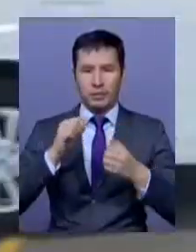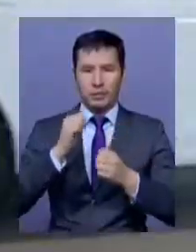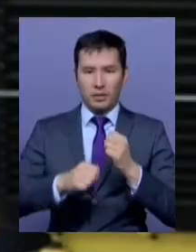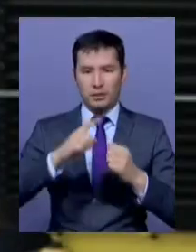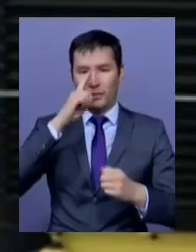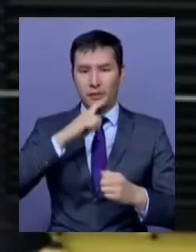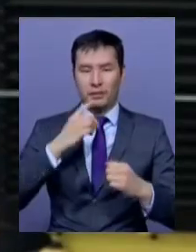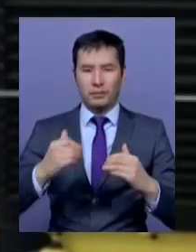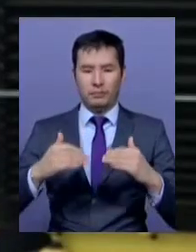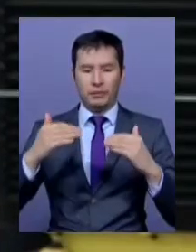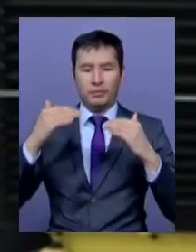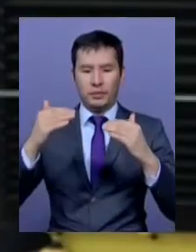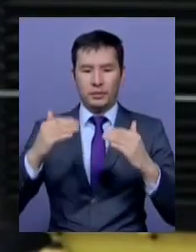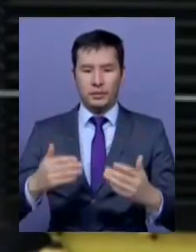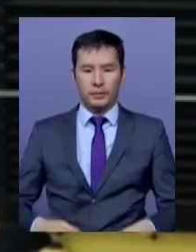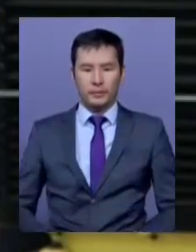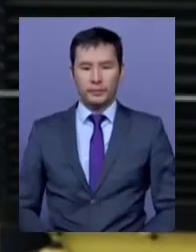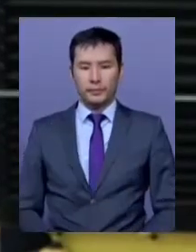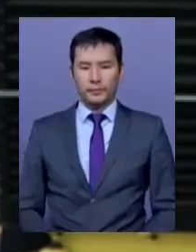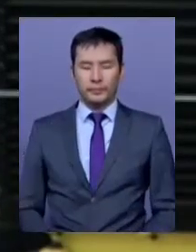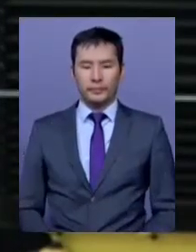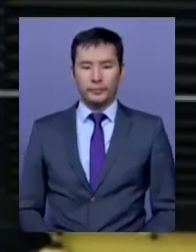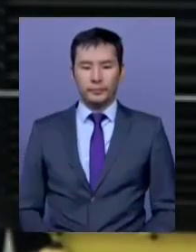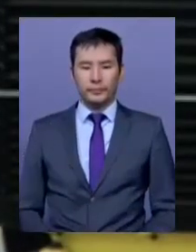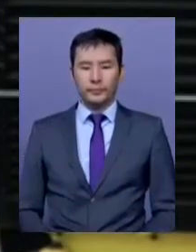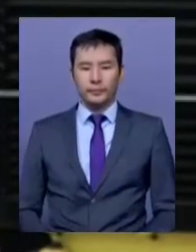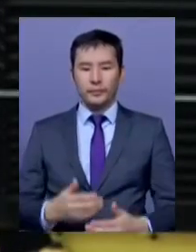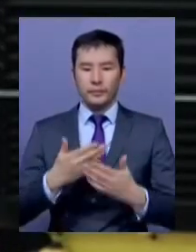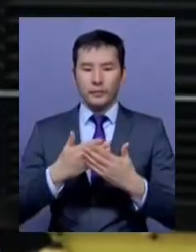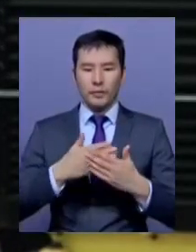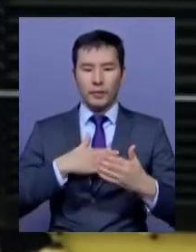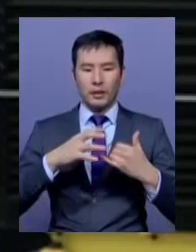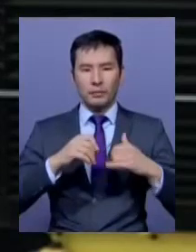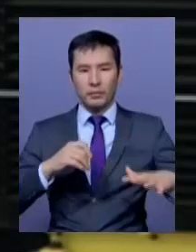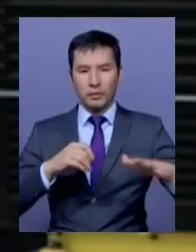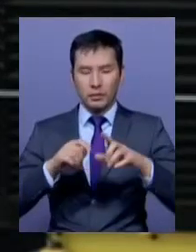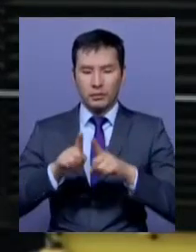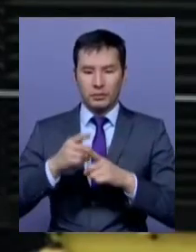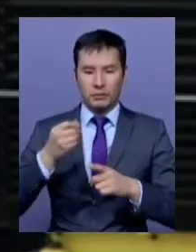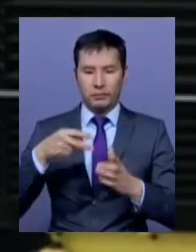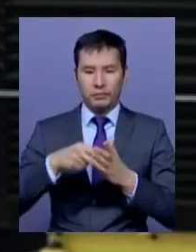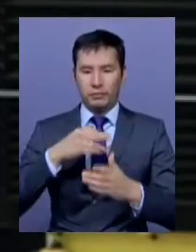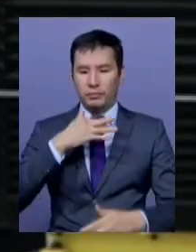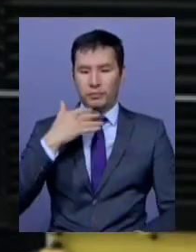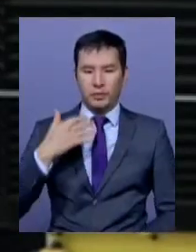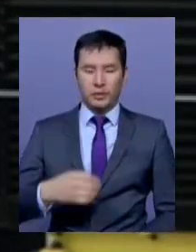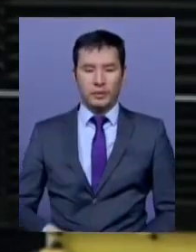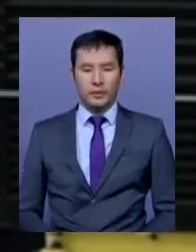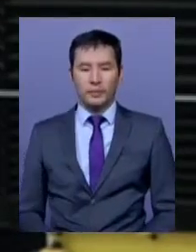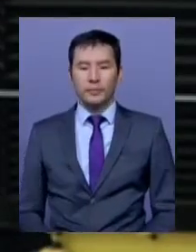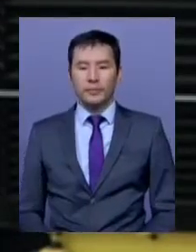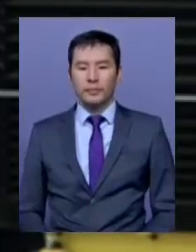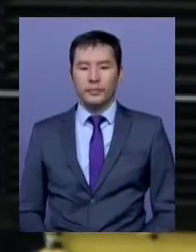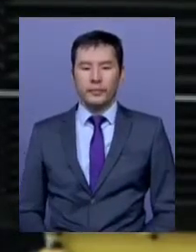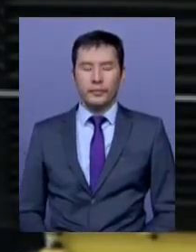Кореядан келген маман жұмыс істеп жатыр бізде. Біздің мамандарды дайындап жатыр. Әр операциядан кейін